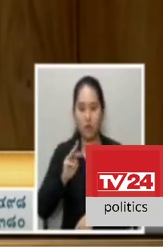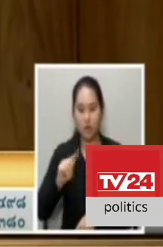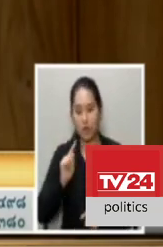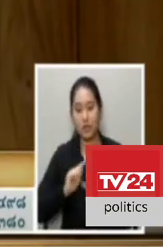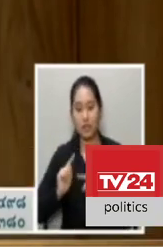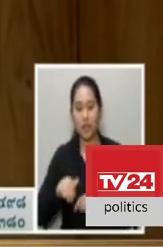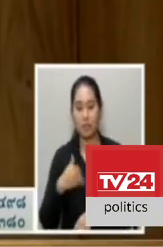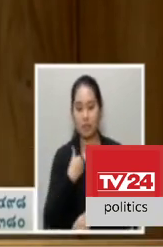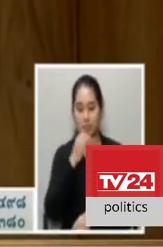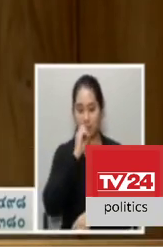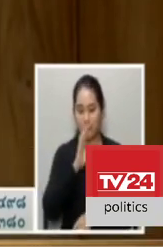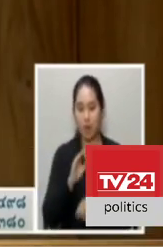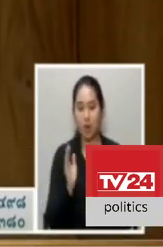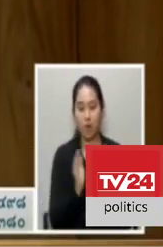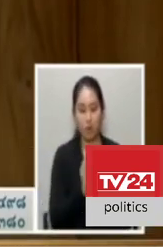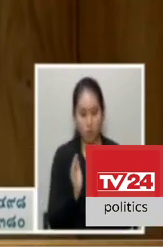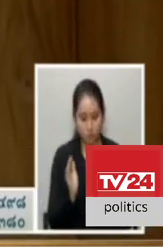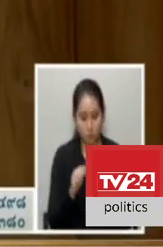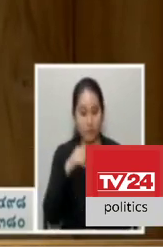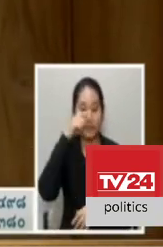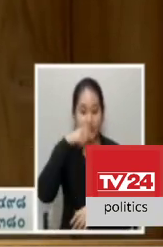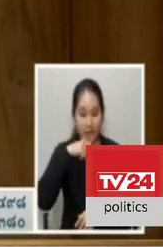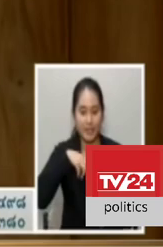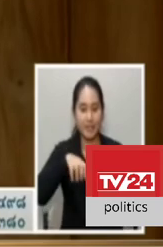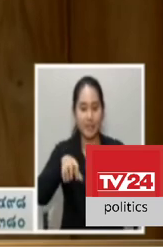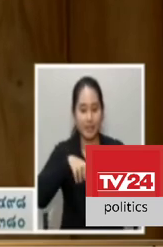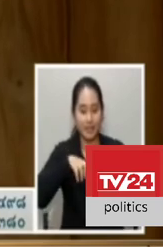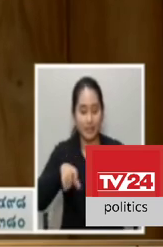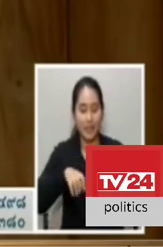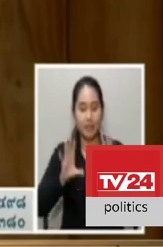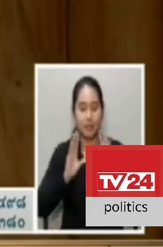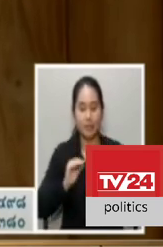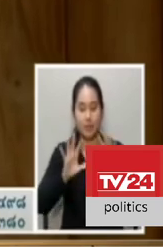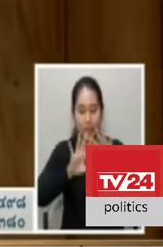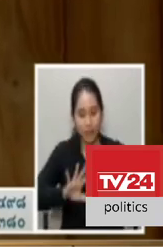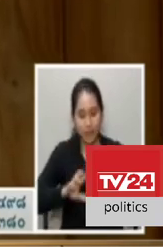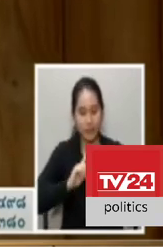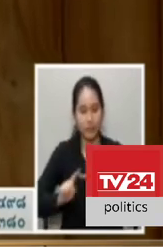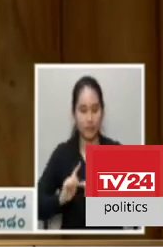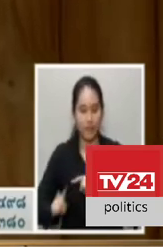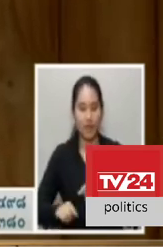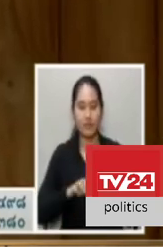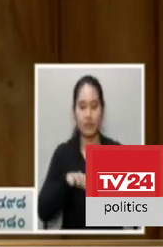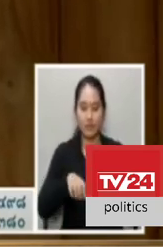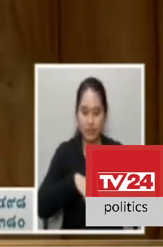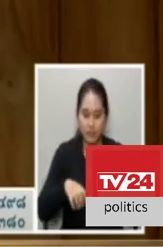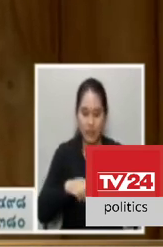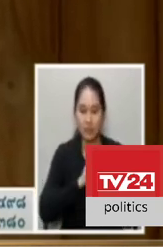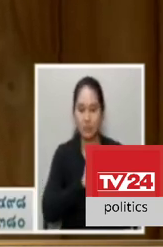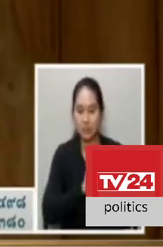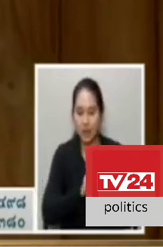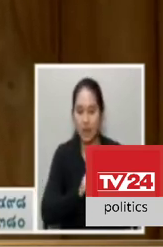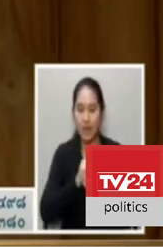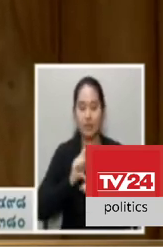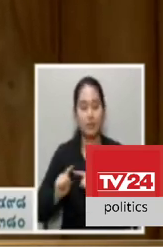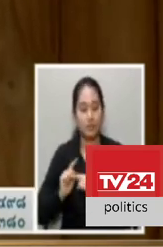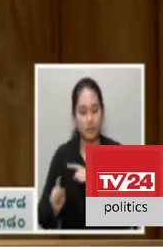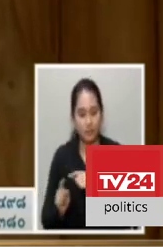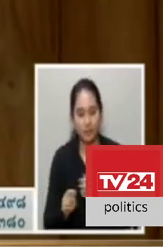ณประเทศไทยในทุกแง่มุมของการจัดนะฮะการบริหารจัดการการดูแลคณะของเขา